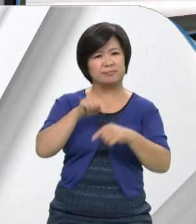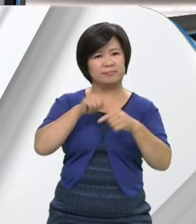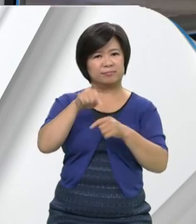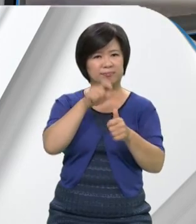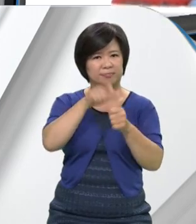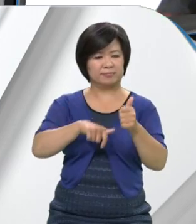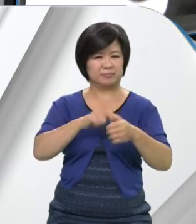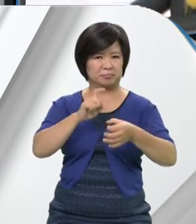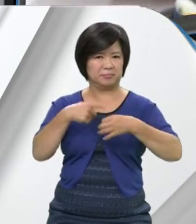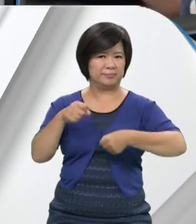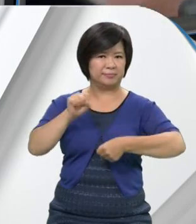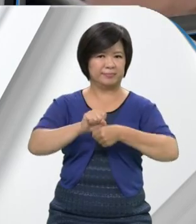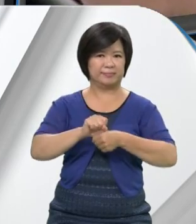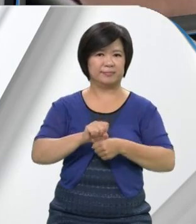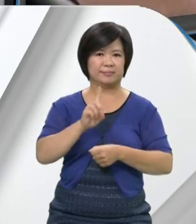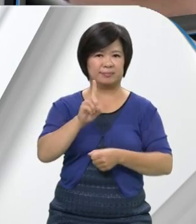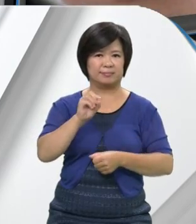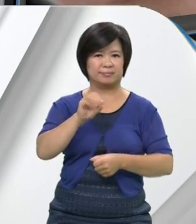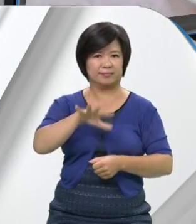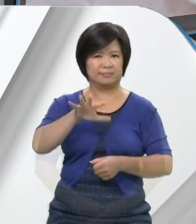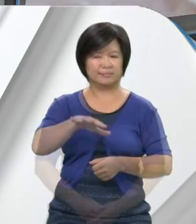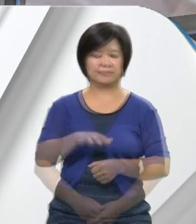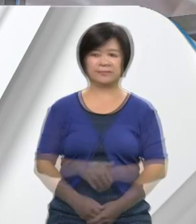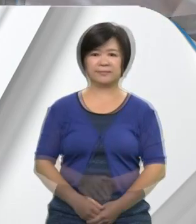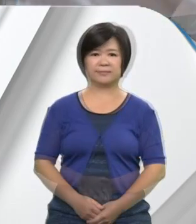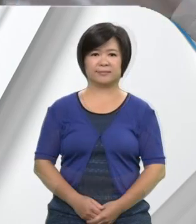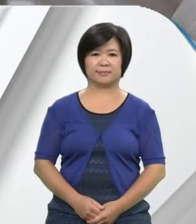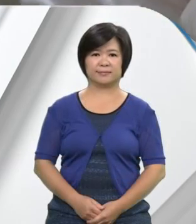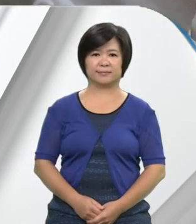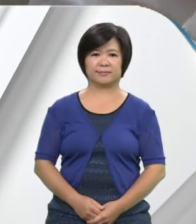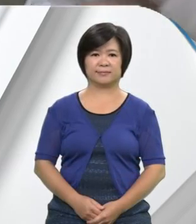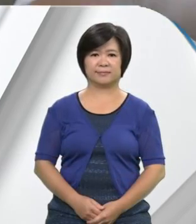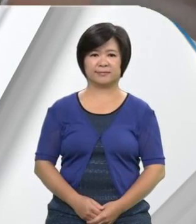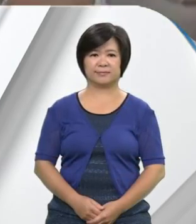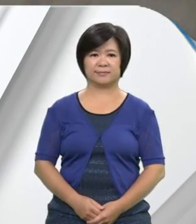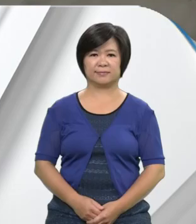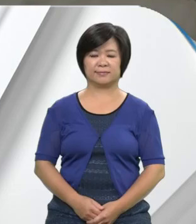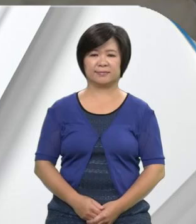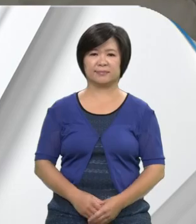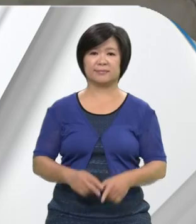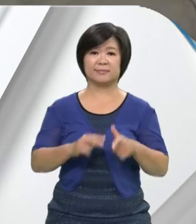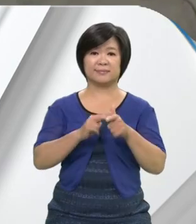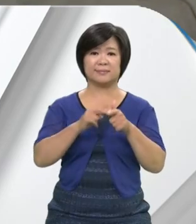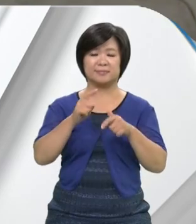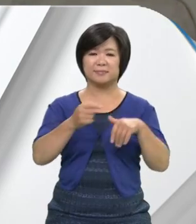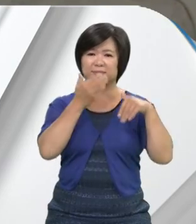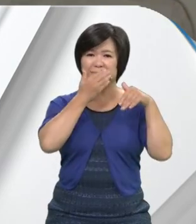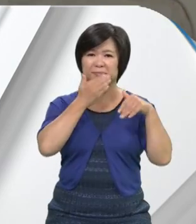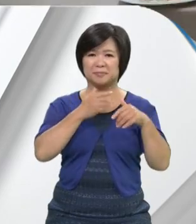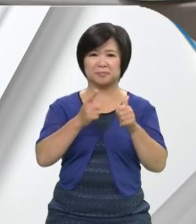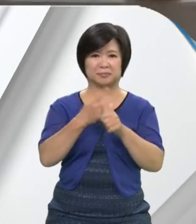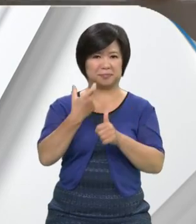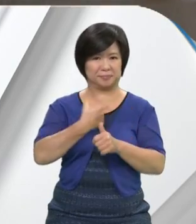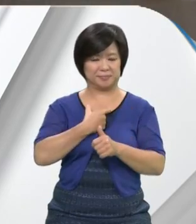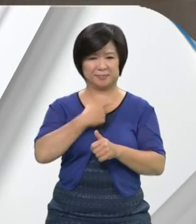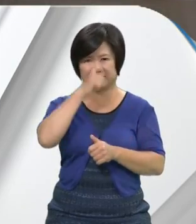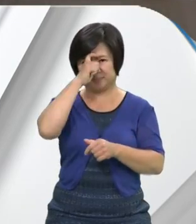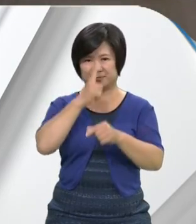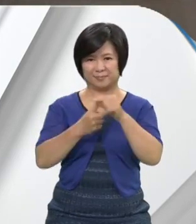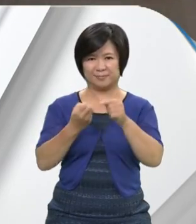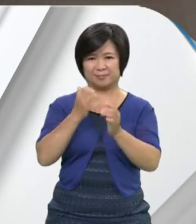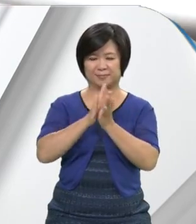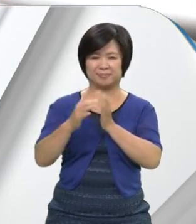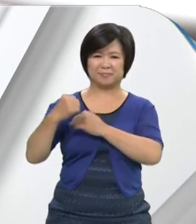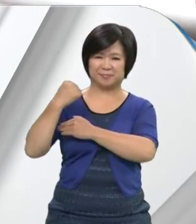收入，起码是增加的百分之5。 这是我们来势汹汹的金牌，希望我们中华队能够加